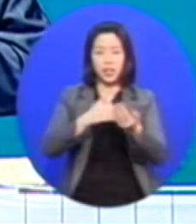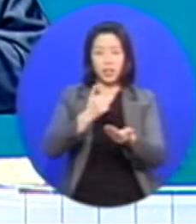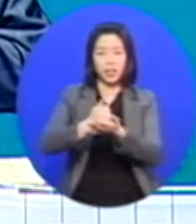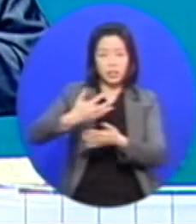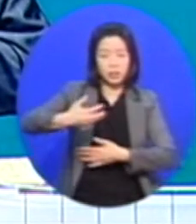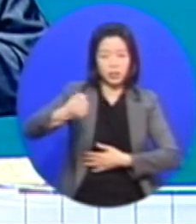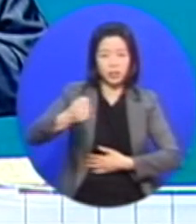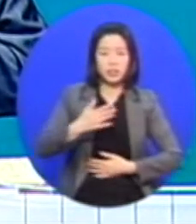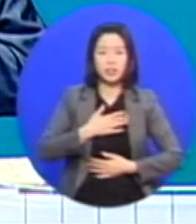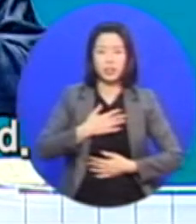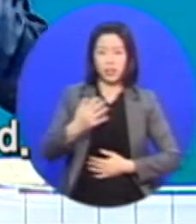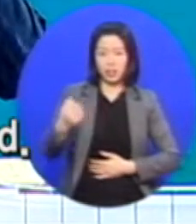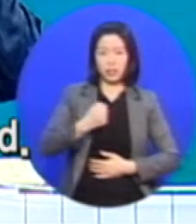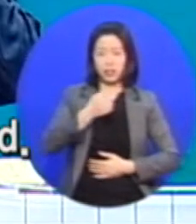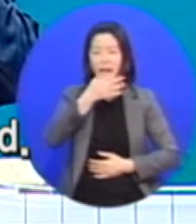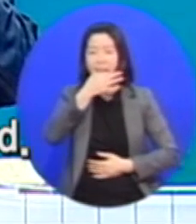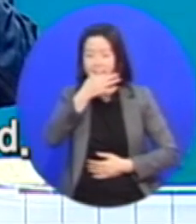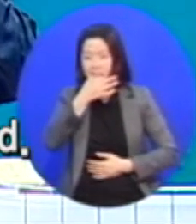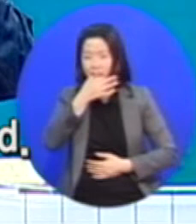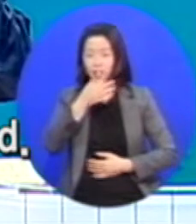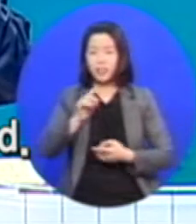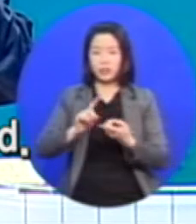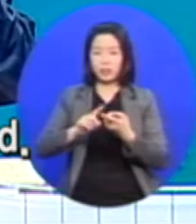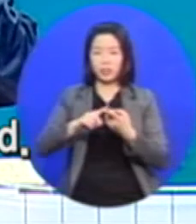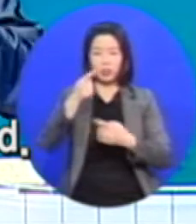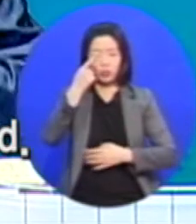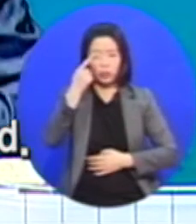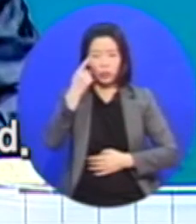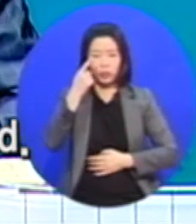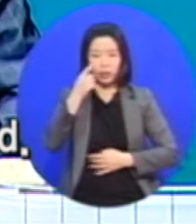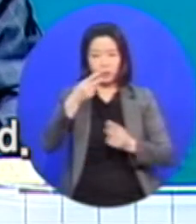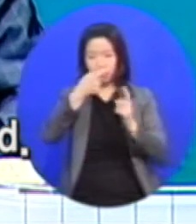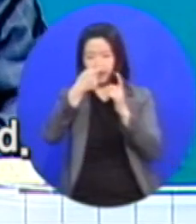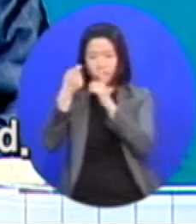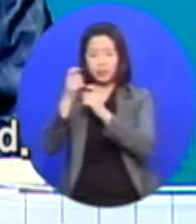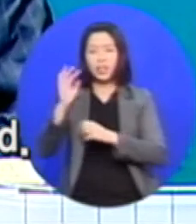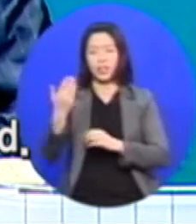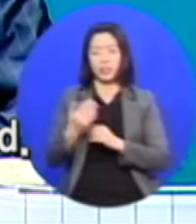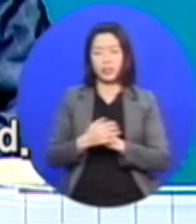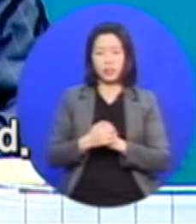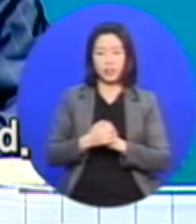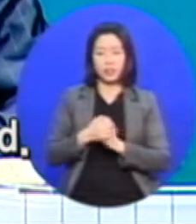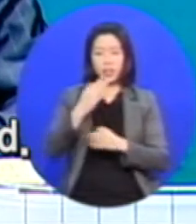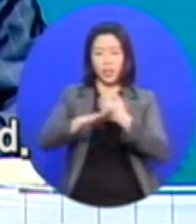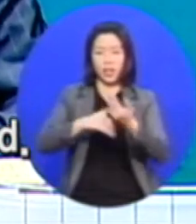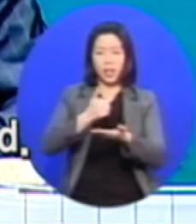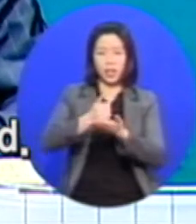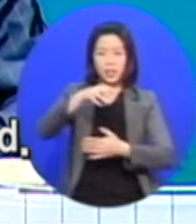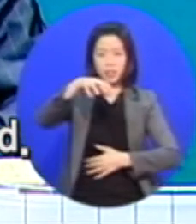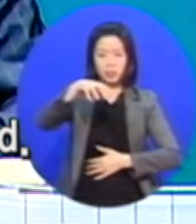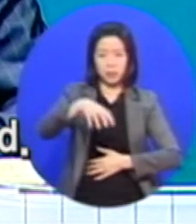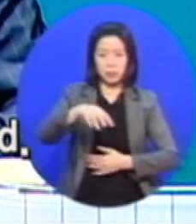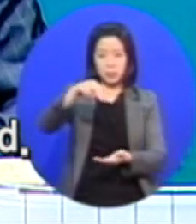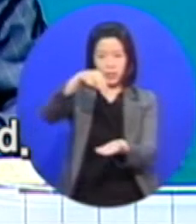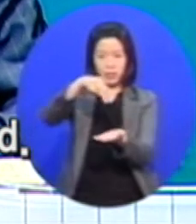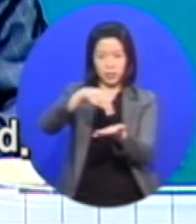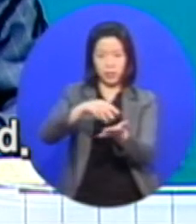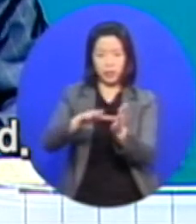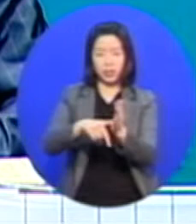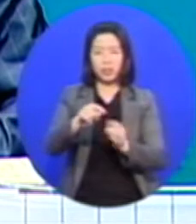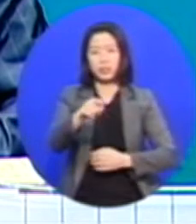욕심 부리게 되는 그 눈이 미혹 이에요 하나님 앞에 설 때에 그것처럼 두려운 일이